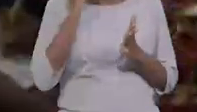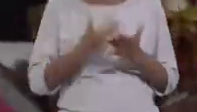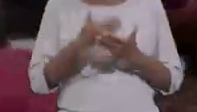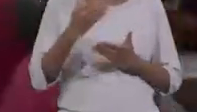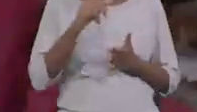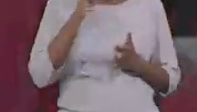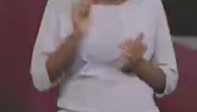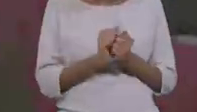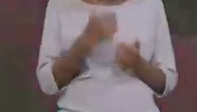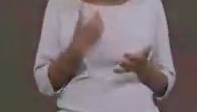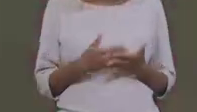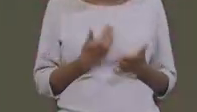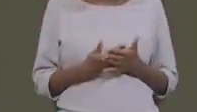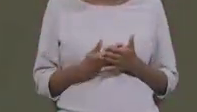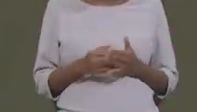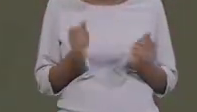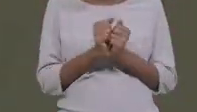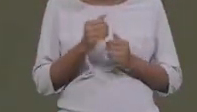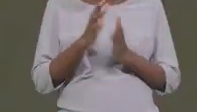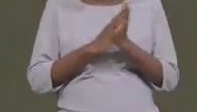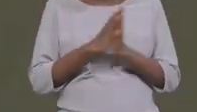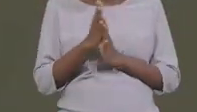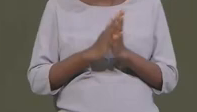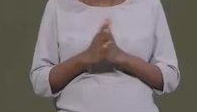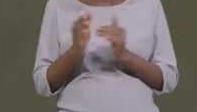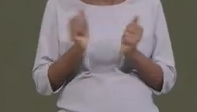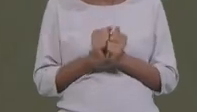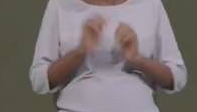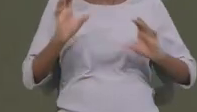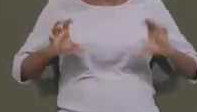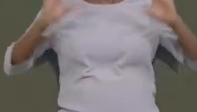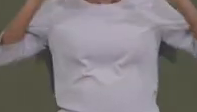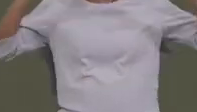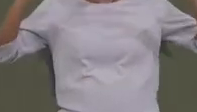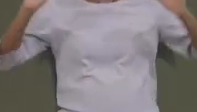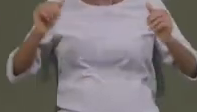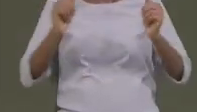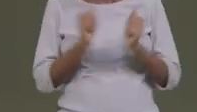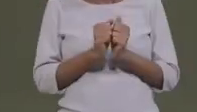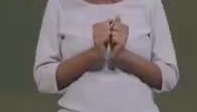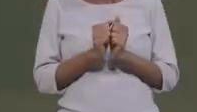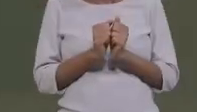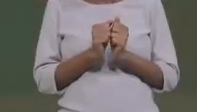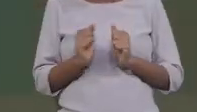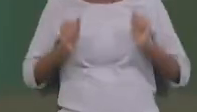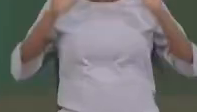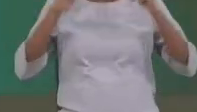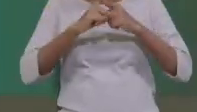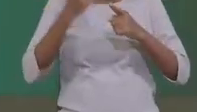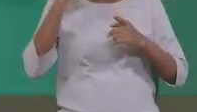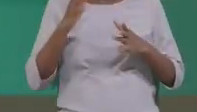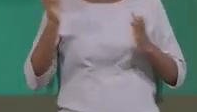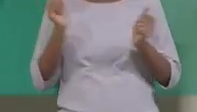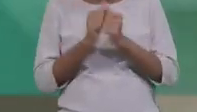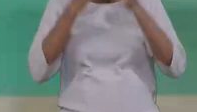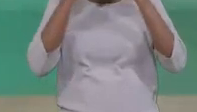nous acquérons. Ce n'est pas avec de l'argent. Nous désirons, avec dédicace, avec diligence,